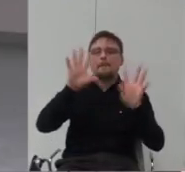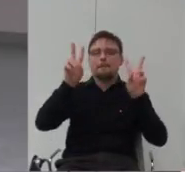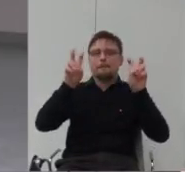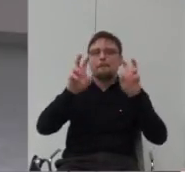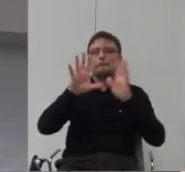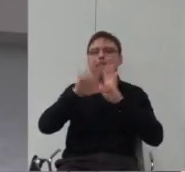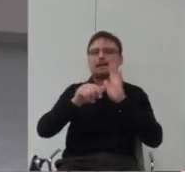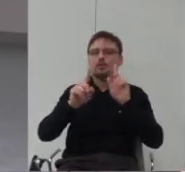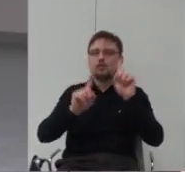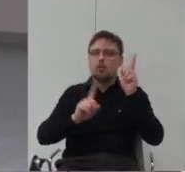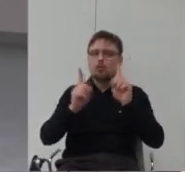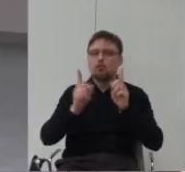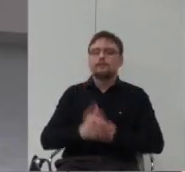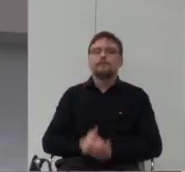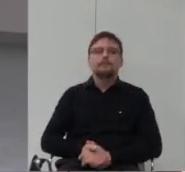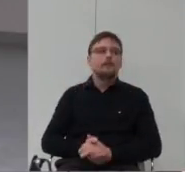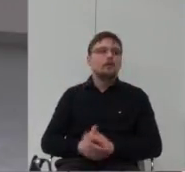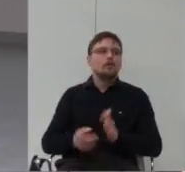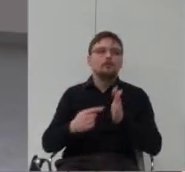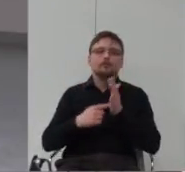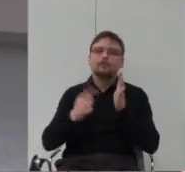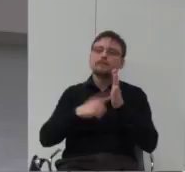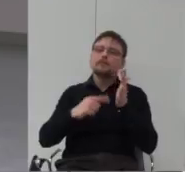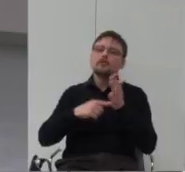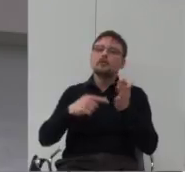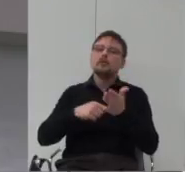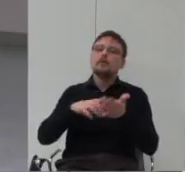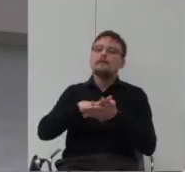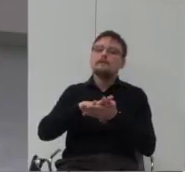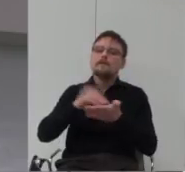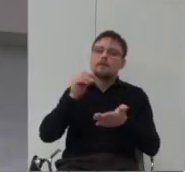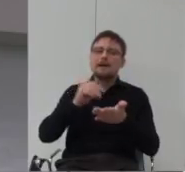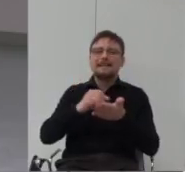kwitną i tam ludzie jednak zadowoleni są z mieszkania,